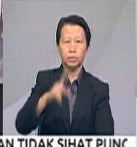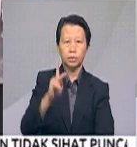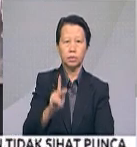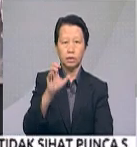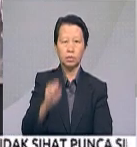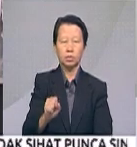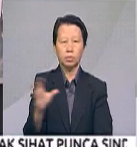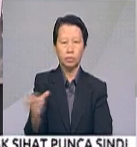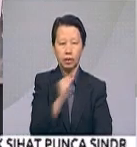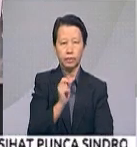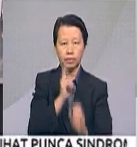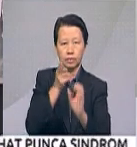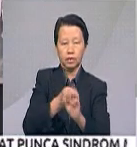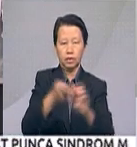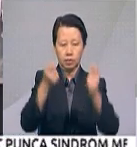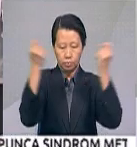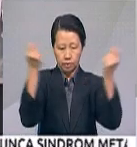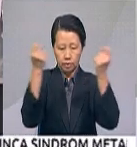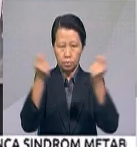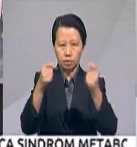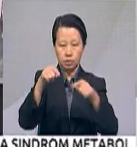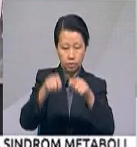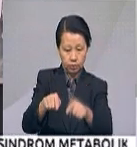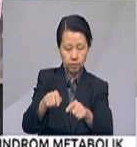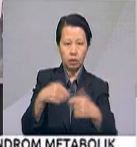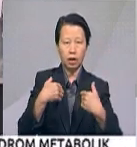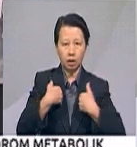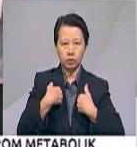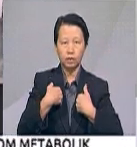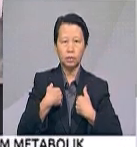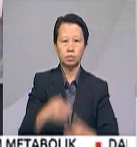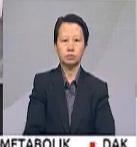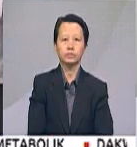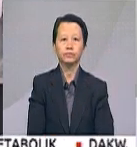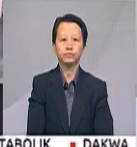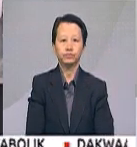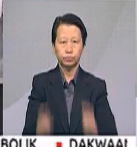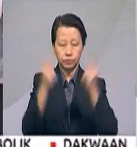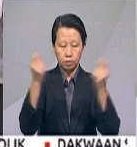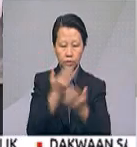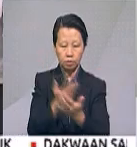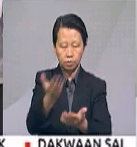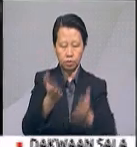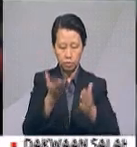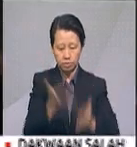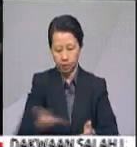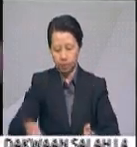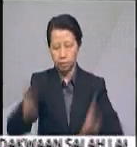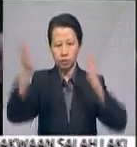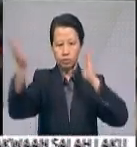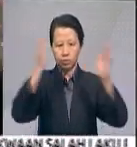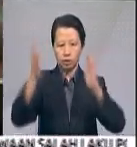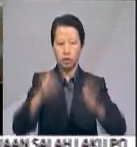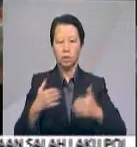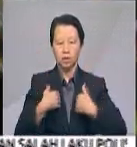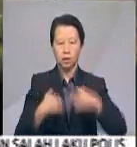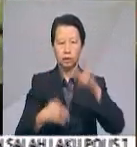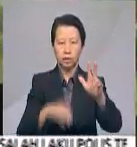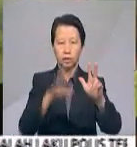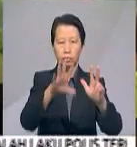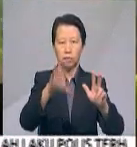sederhana PKS mengambil bahagian dalam karnival yang diadakan. Karnival Beli Barangan Malaysia ini mempunyai